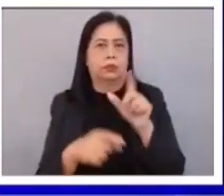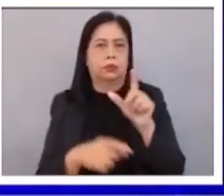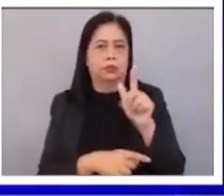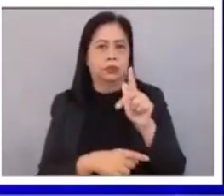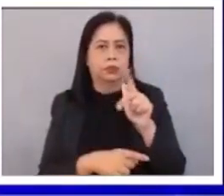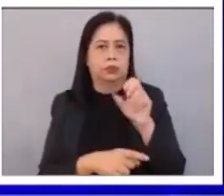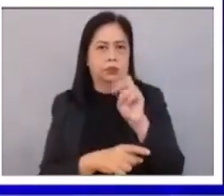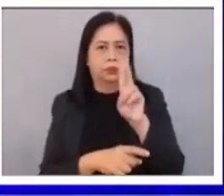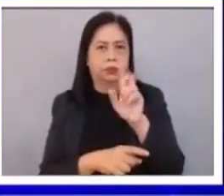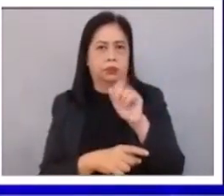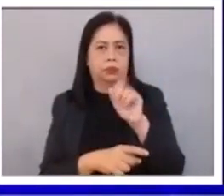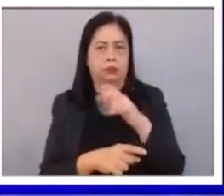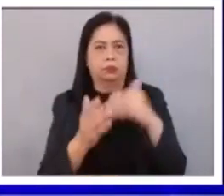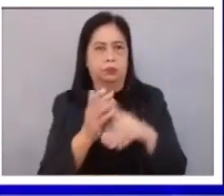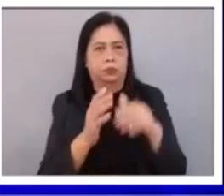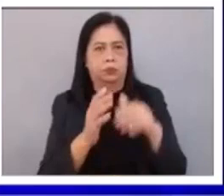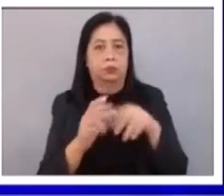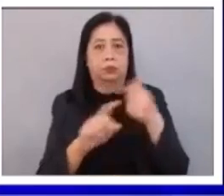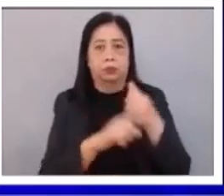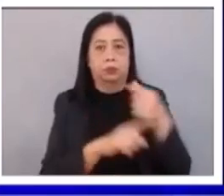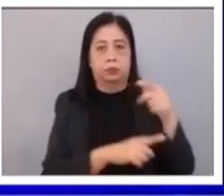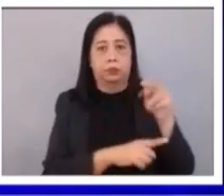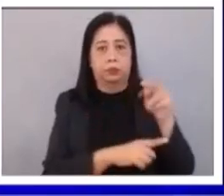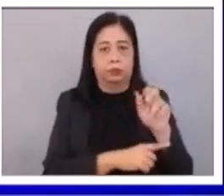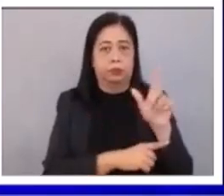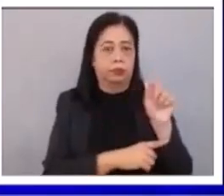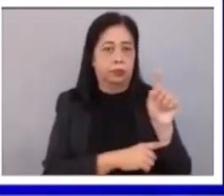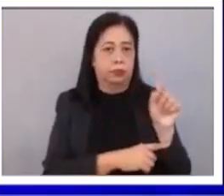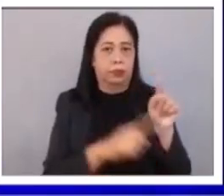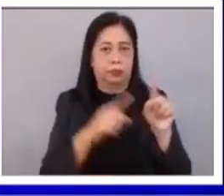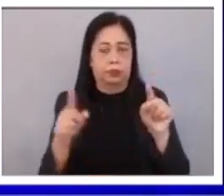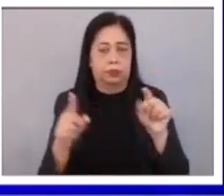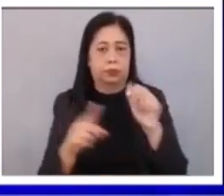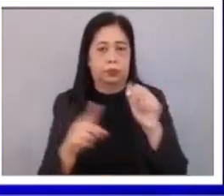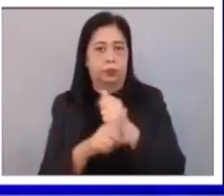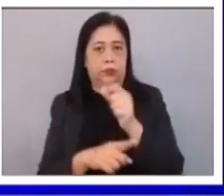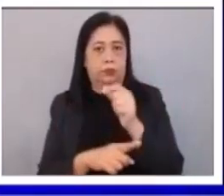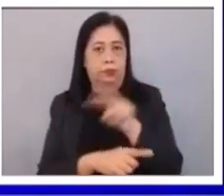rounds mula Abril 2020 hanggang Agosto 2022.